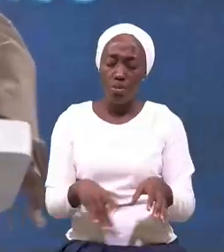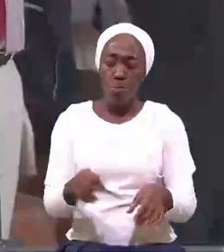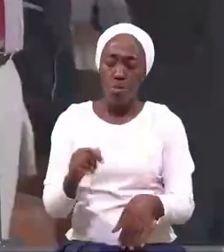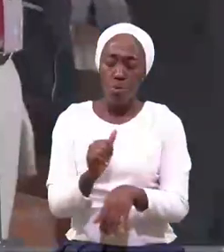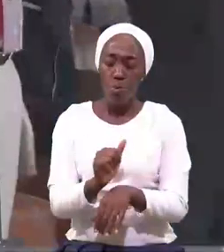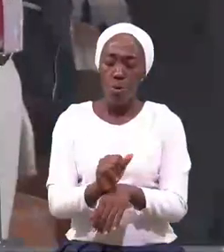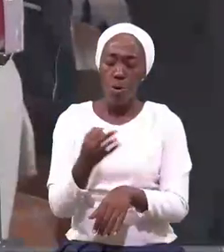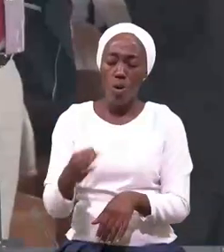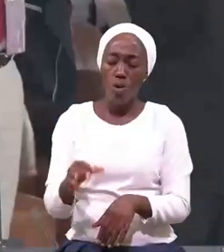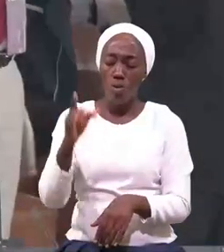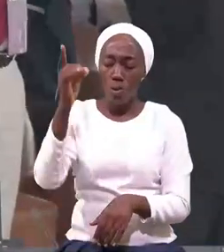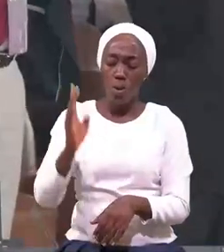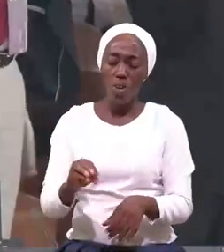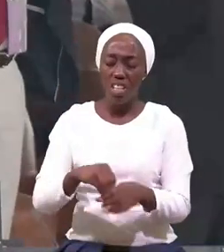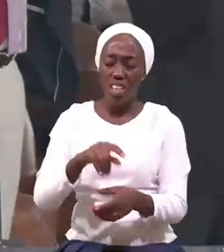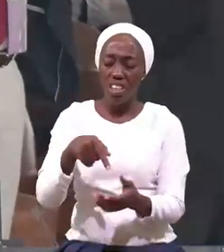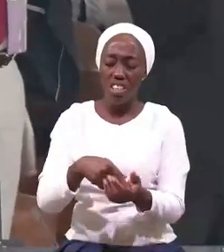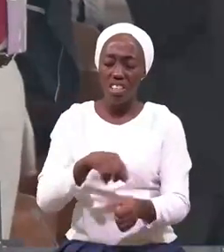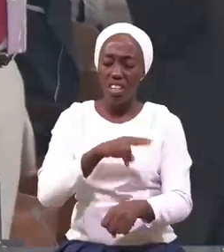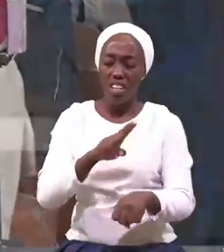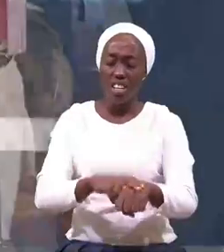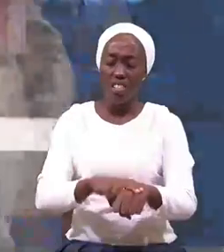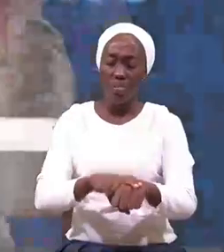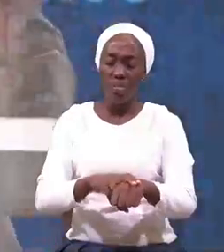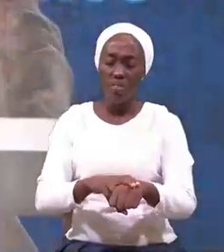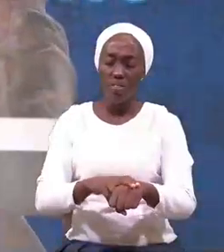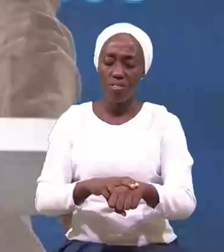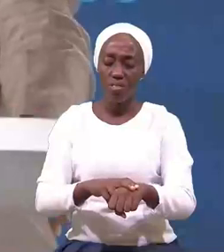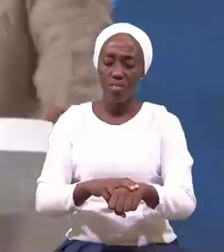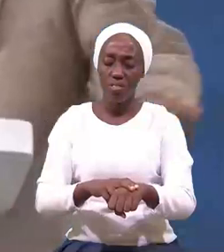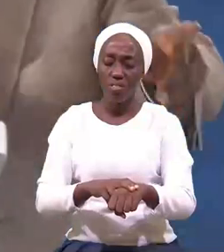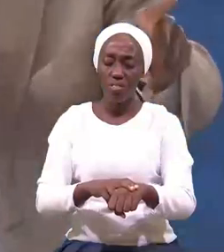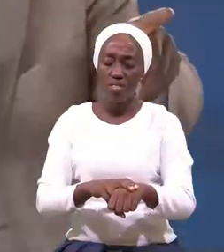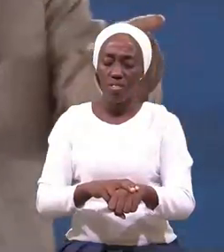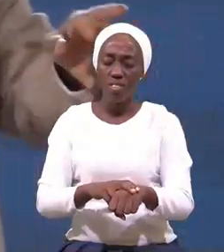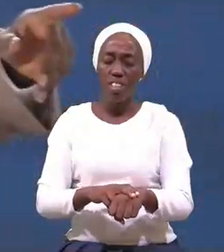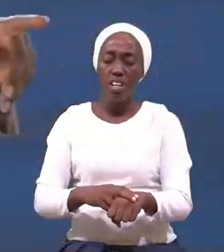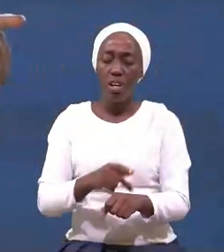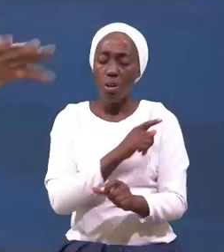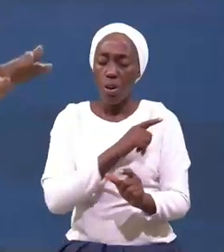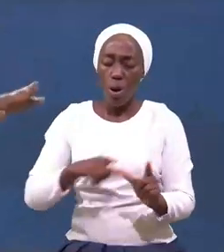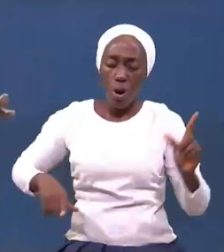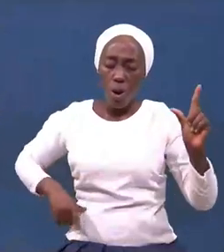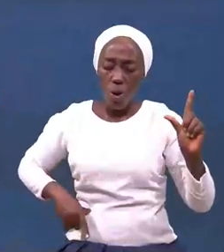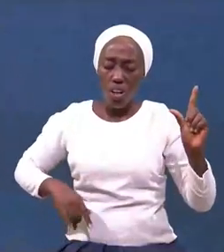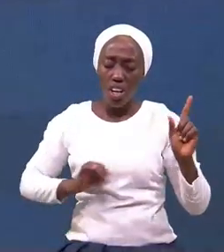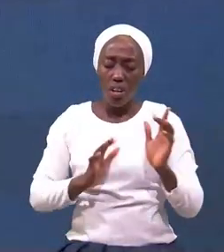Seigneur, suscite ton peuple en ce lieu pour faire l'œuvre de Dieu dans ce pays. Seigneur, je prie.